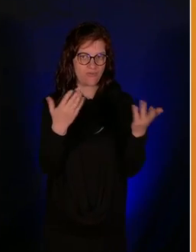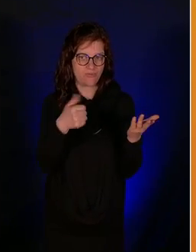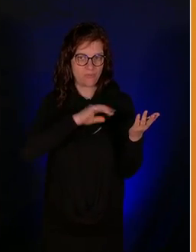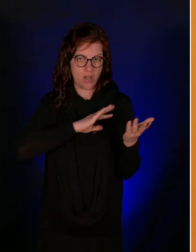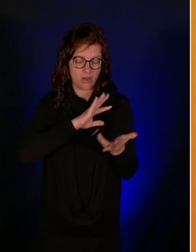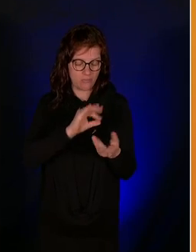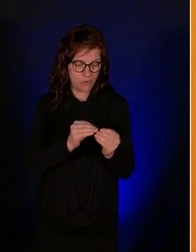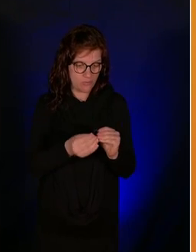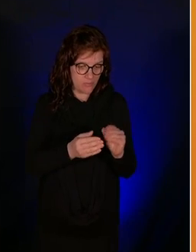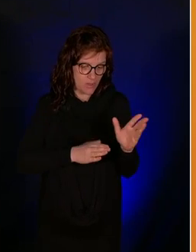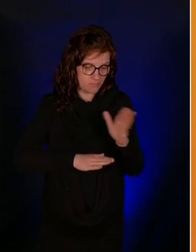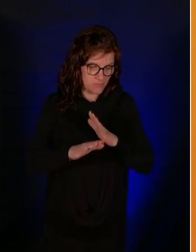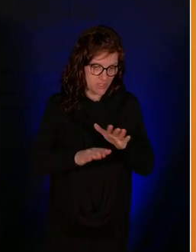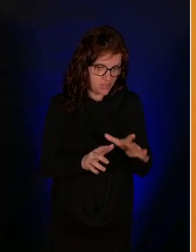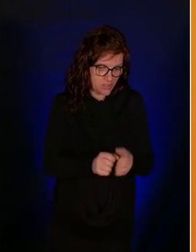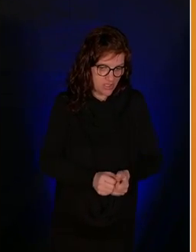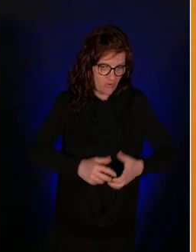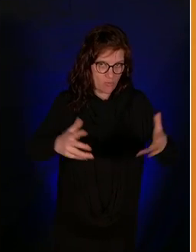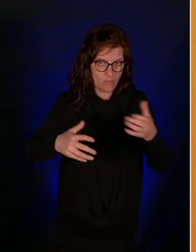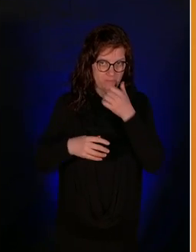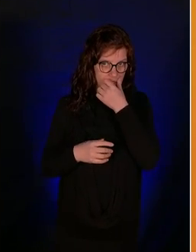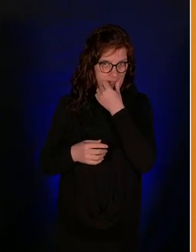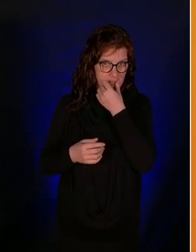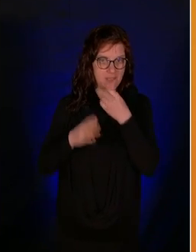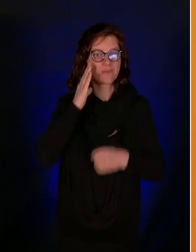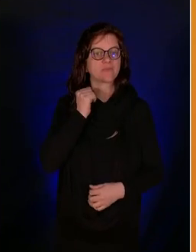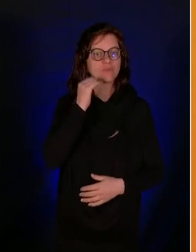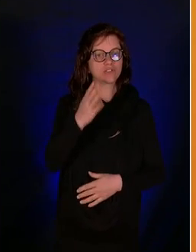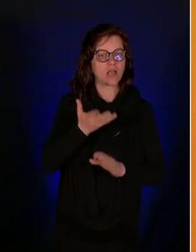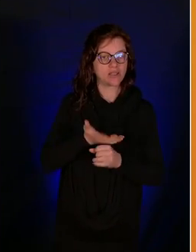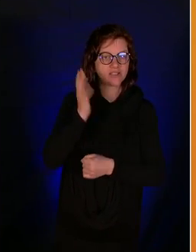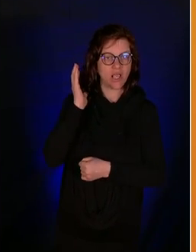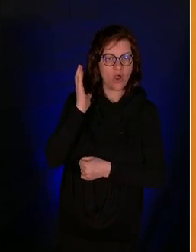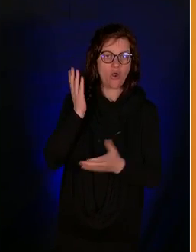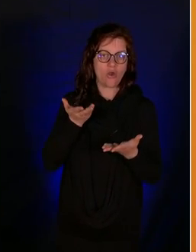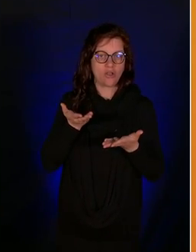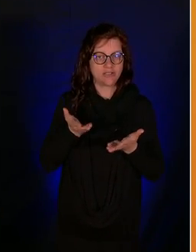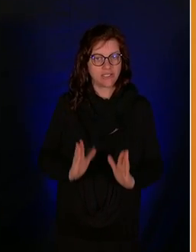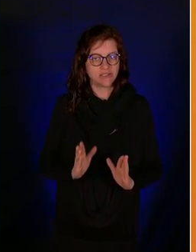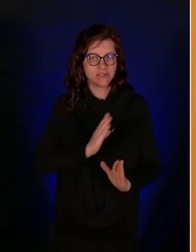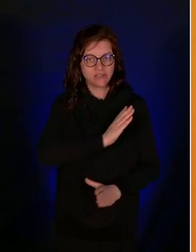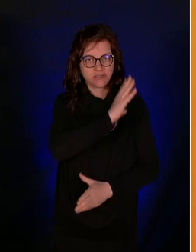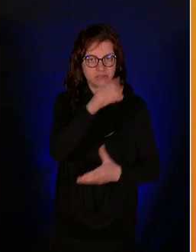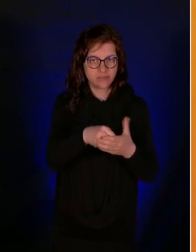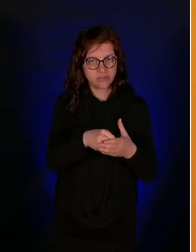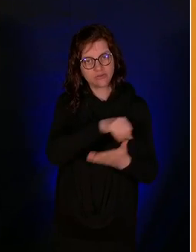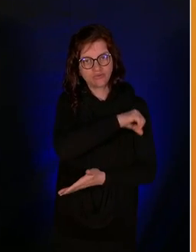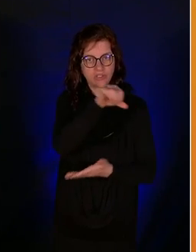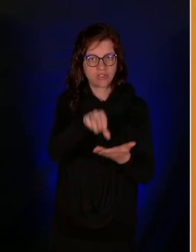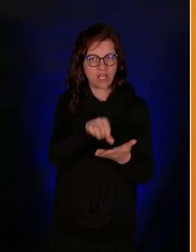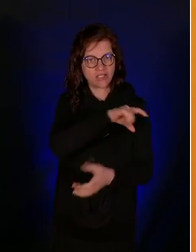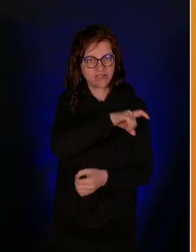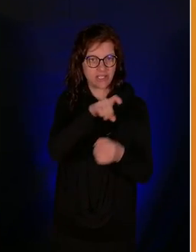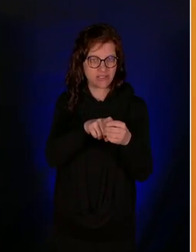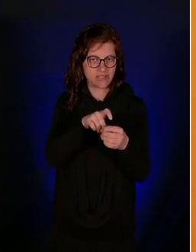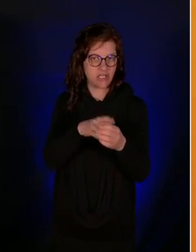problématiques qui engendrent cette croissance. C'est pour ça qu'il y a 5 ans, nous avons décidé d'intégrer une centrale syndicale. Et donc,